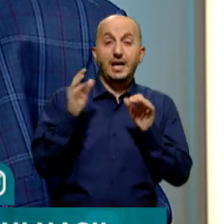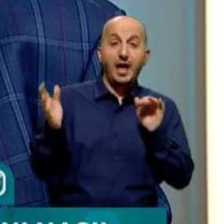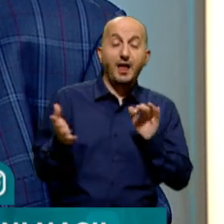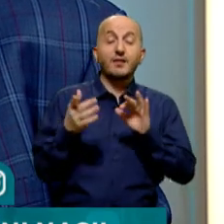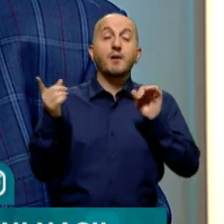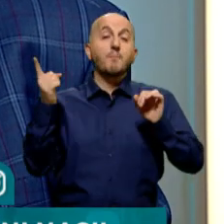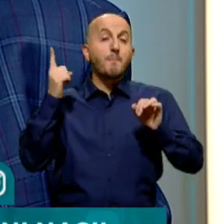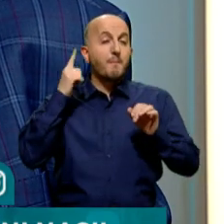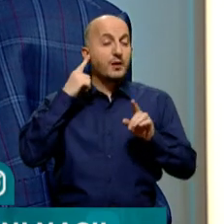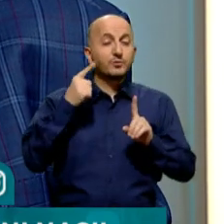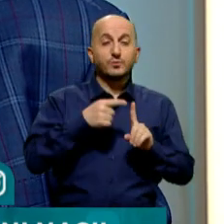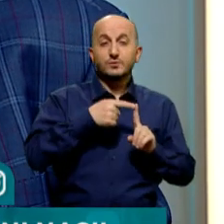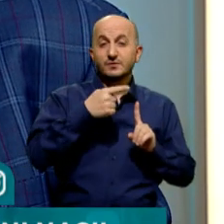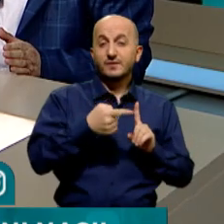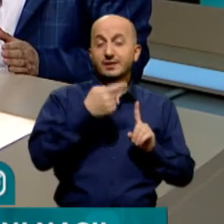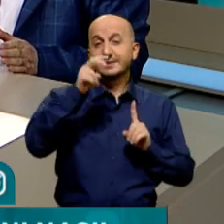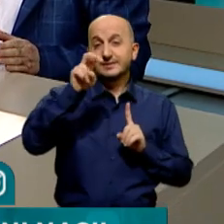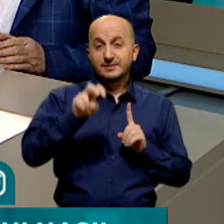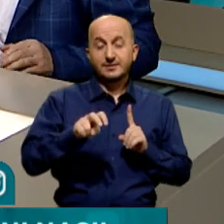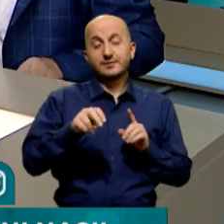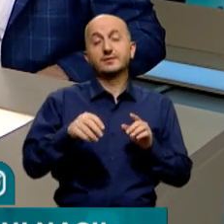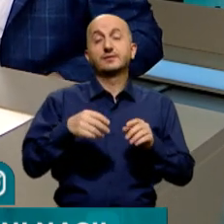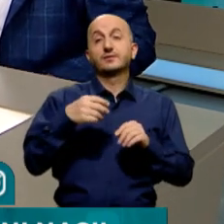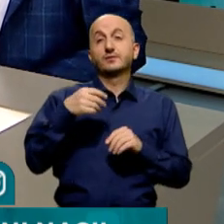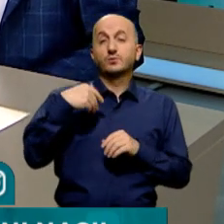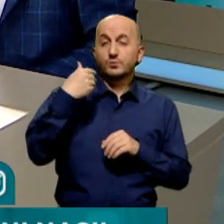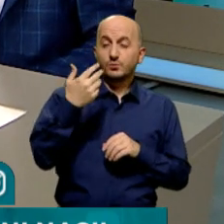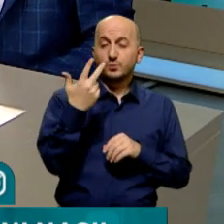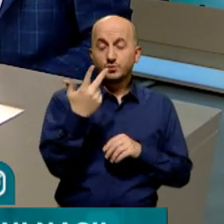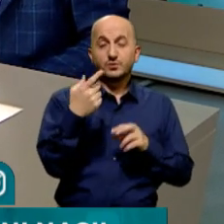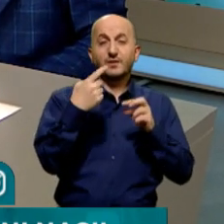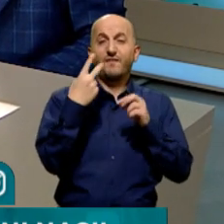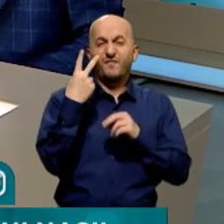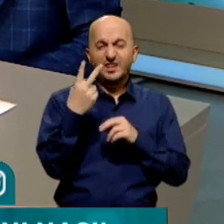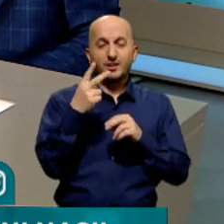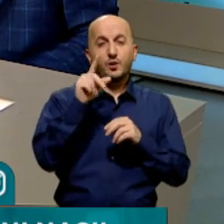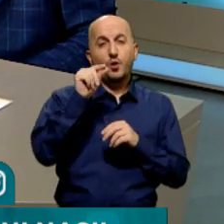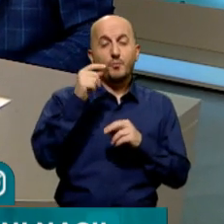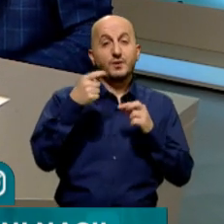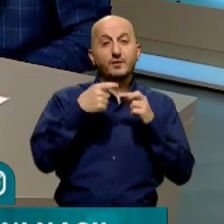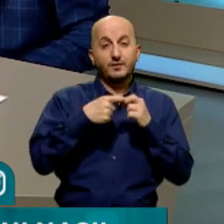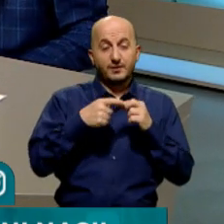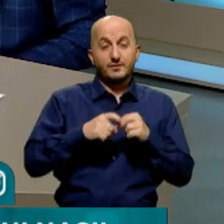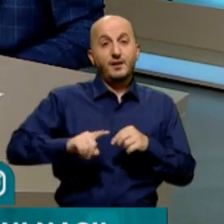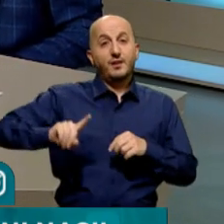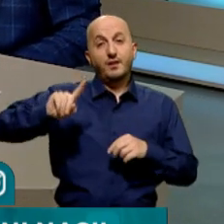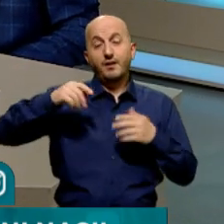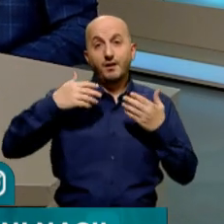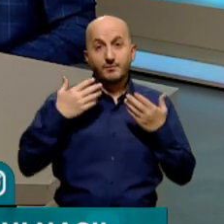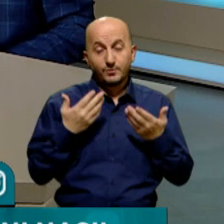rivayeti 8, 2'şer rekatta bir selamla, arkasından 3'te vitir, 11 rekattır. Allah kabul etsin. Kabul etsin